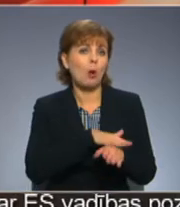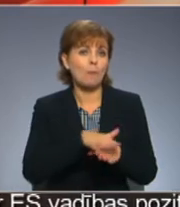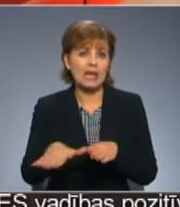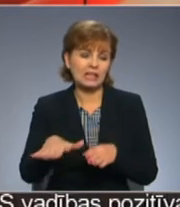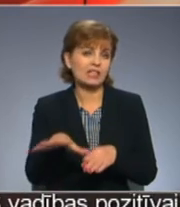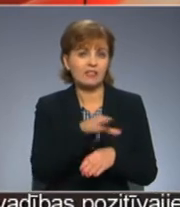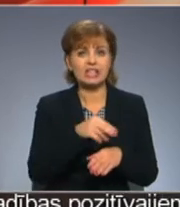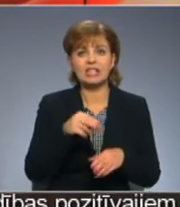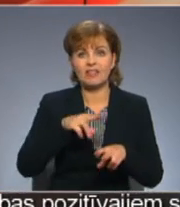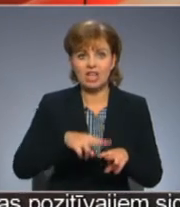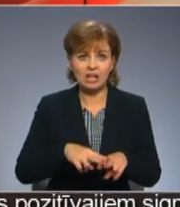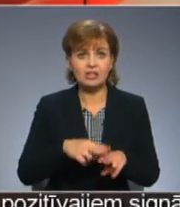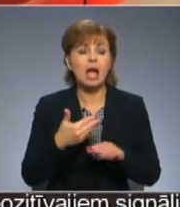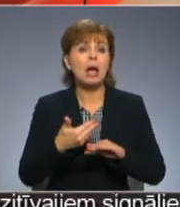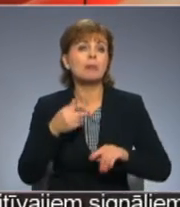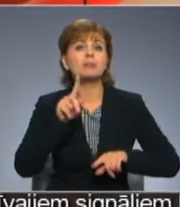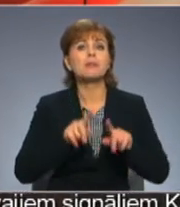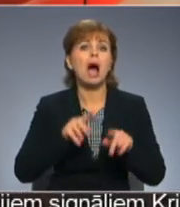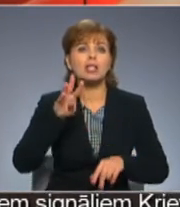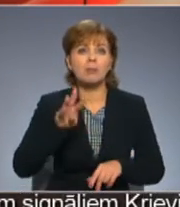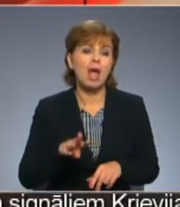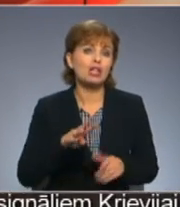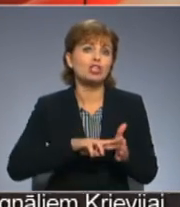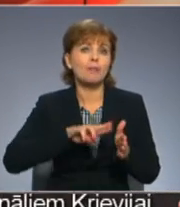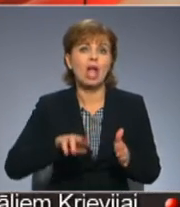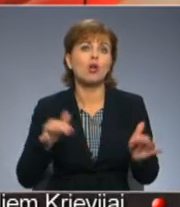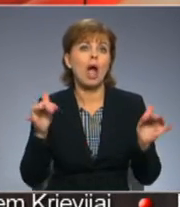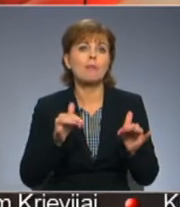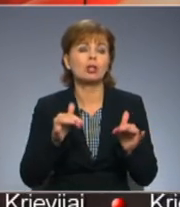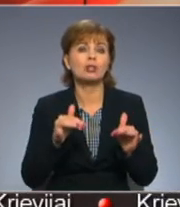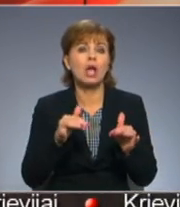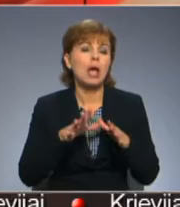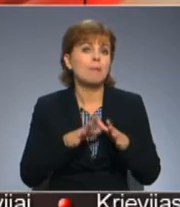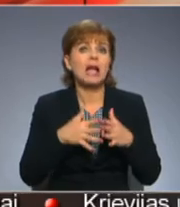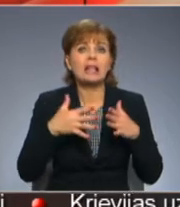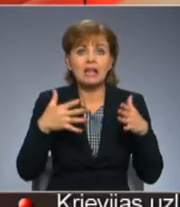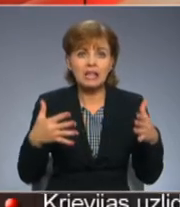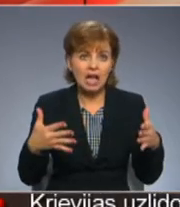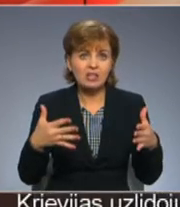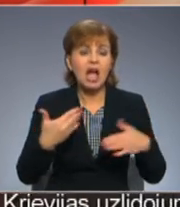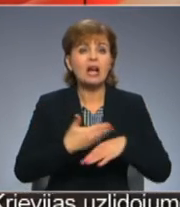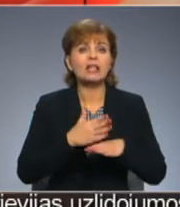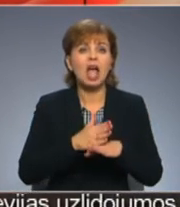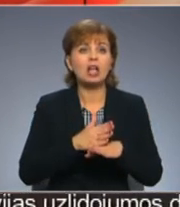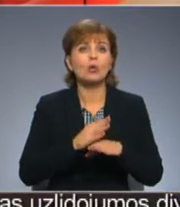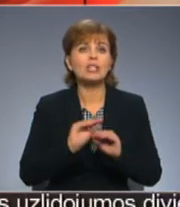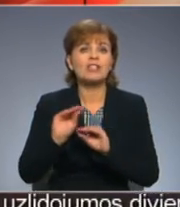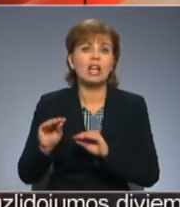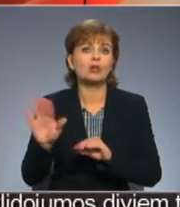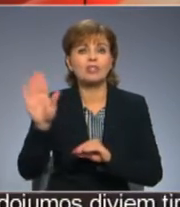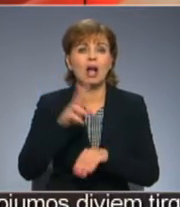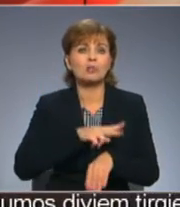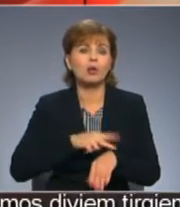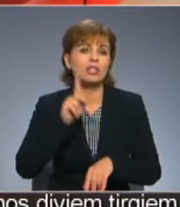Bet pirms pāris mēnešiem nelegālo imigrantu pieplūdums bijis tik liels, ka daļa izvietota valsts policijas laicīgās aizturēšanas